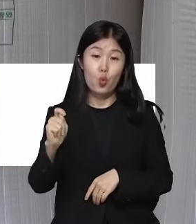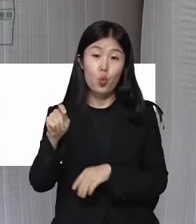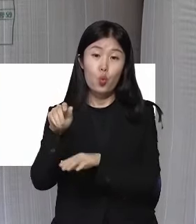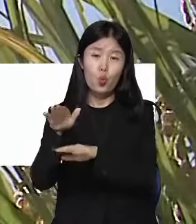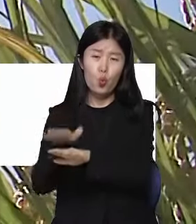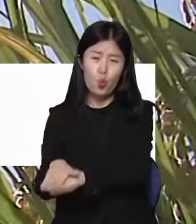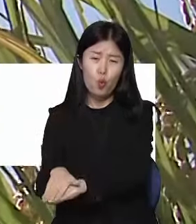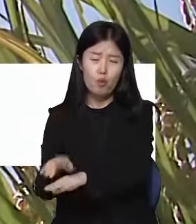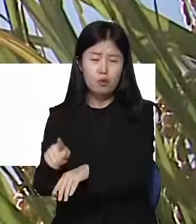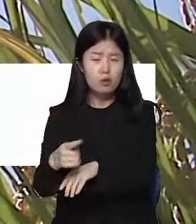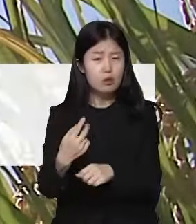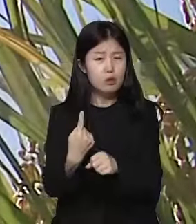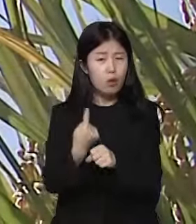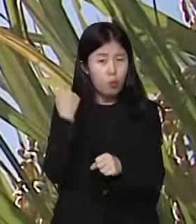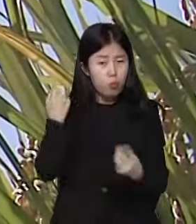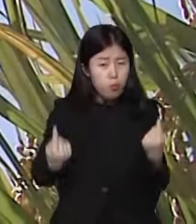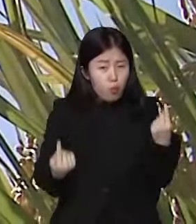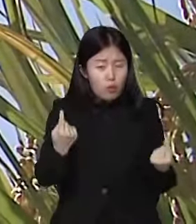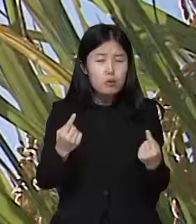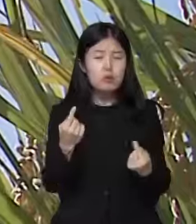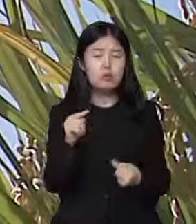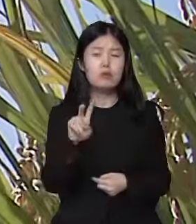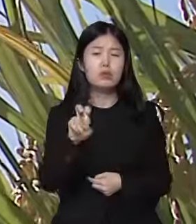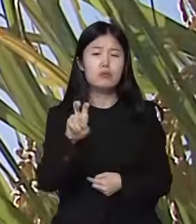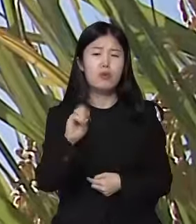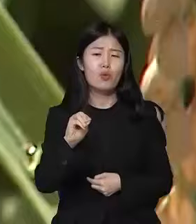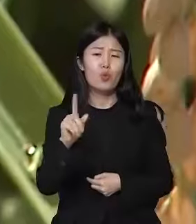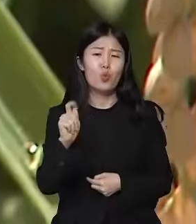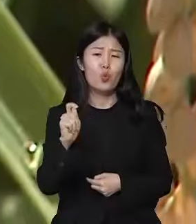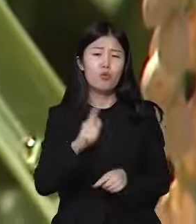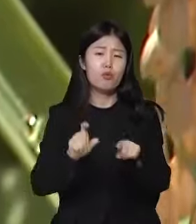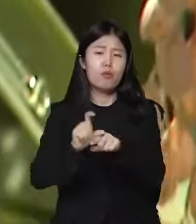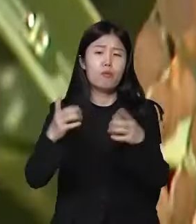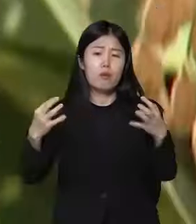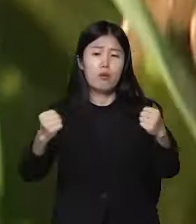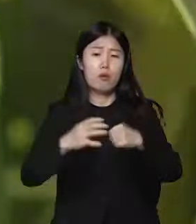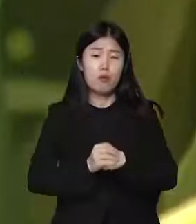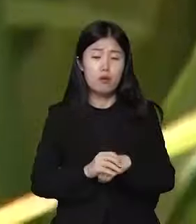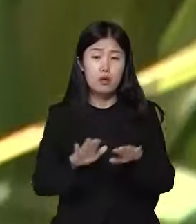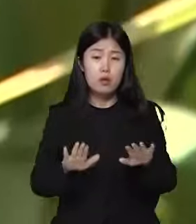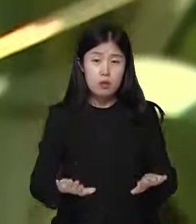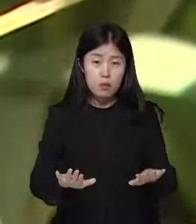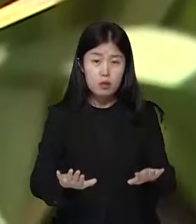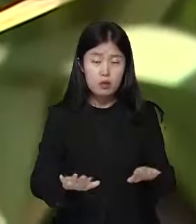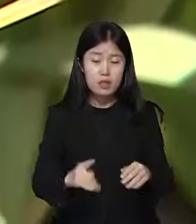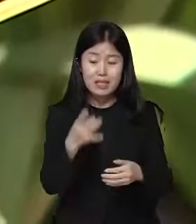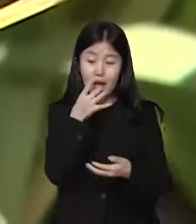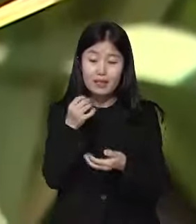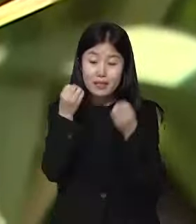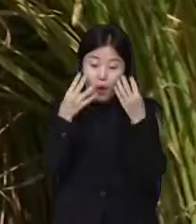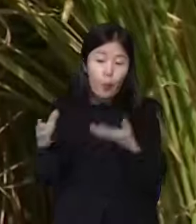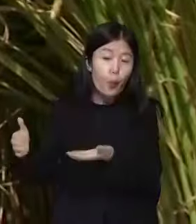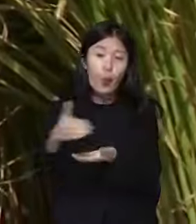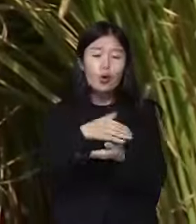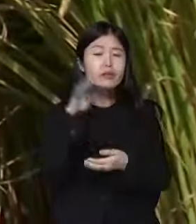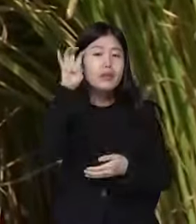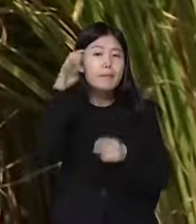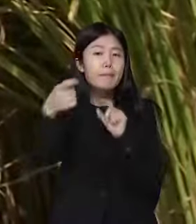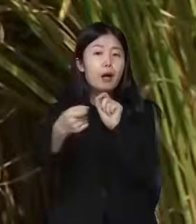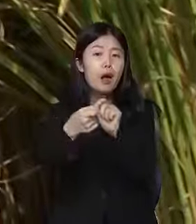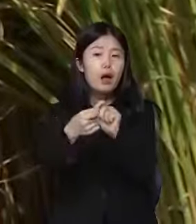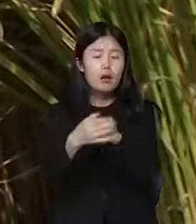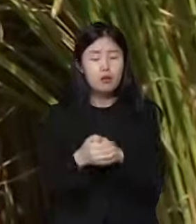톤이나 많습니다. 올해 본격적인 쌀 수확기까지 남은 기간은 40여일. 햅쌀이 나오는 시기가